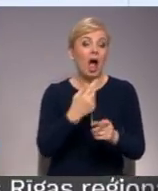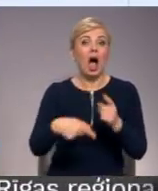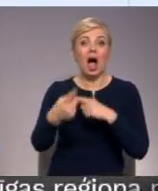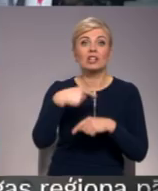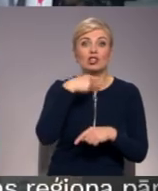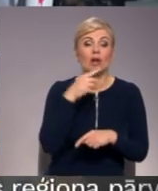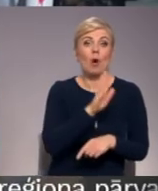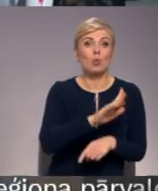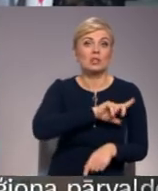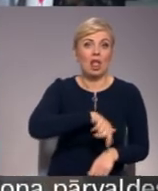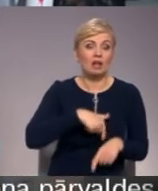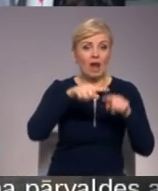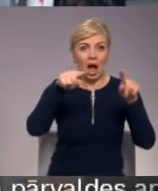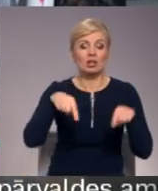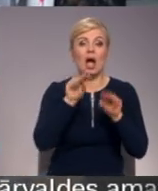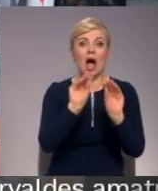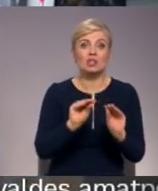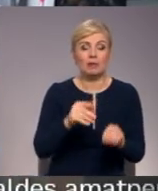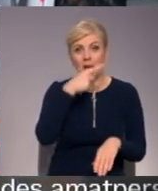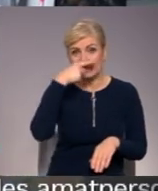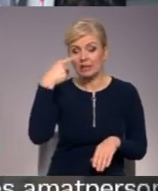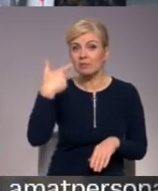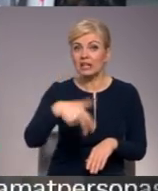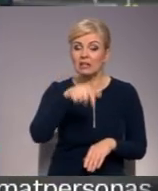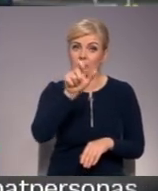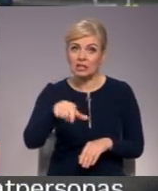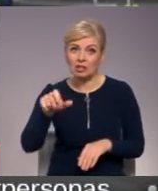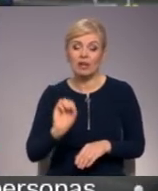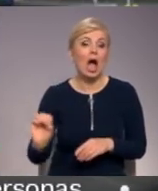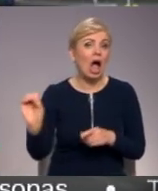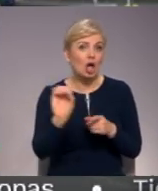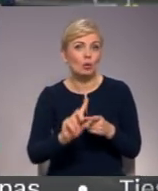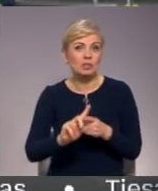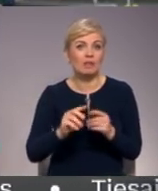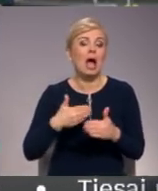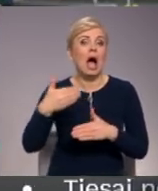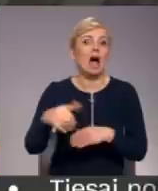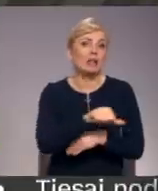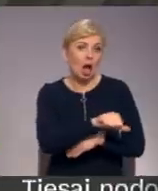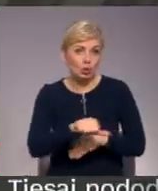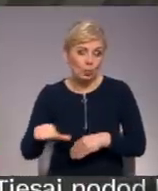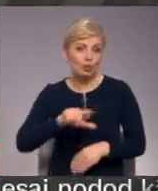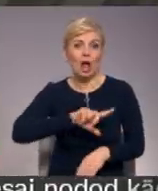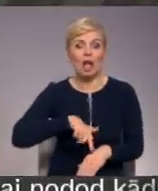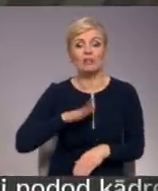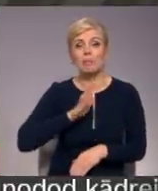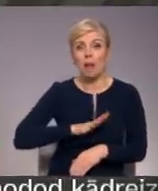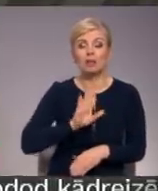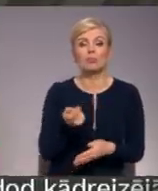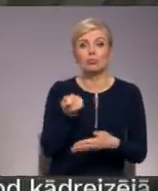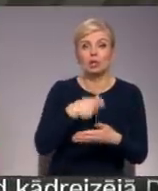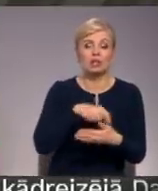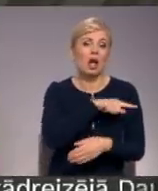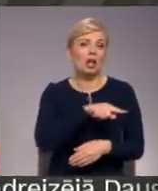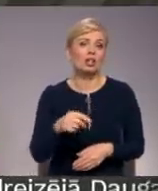Krievijas uz Latviju, anketas aizpildījuši aptuveni 130 cilvēki. Eiropas Savienības ārējā robeža Latvijā pagaidām būs slēgta